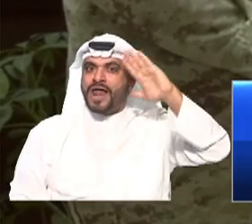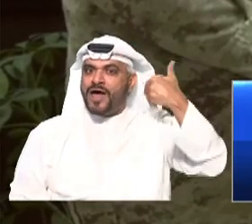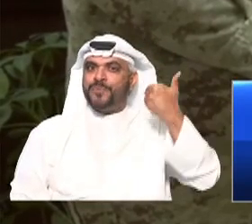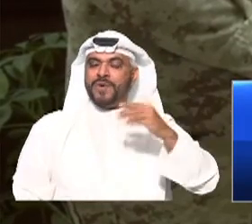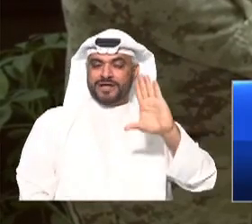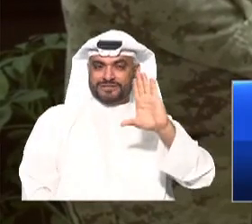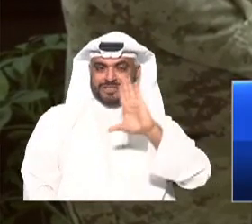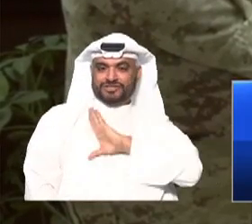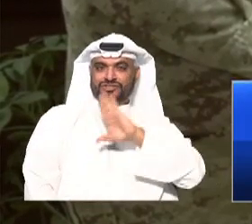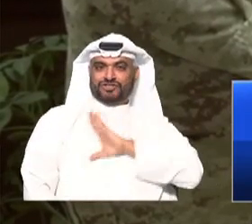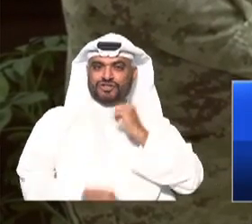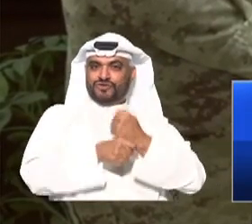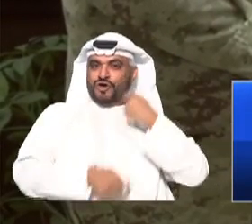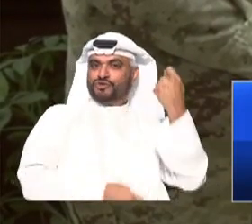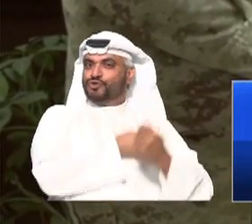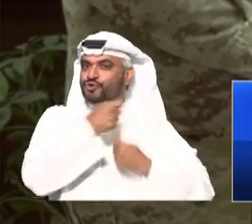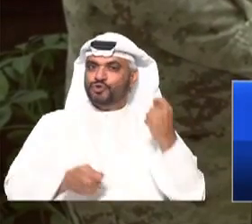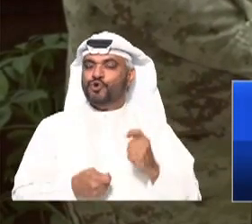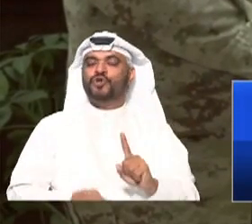الكويتي الباسل